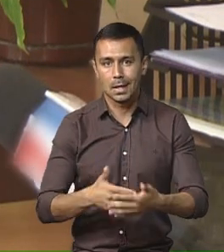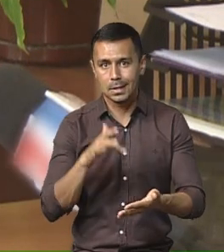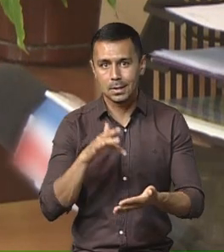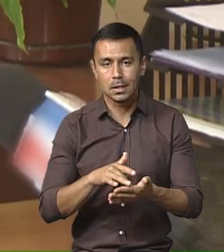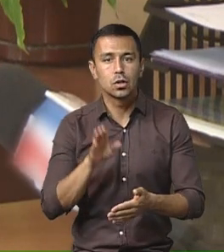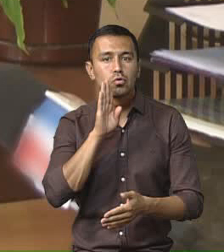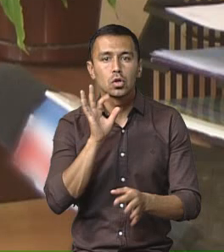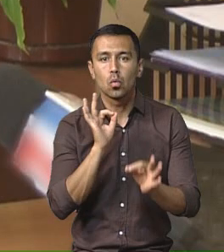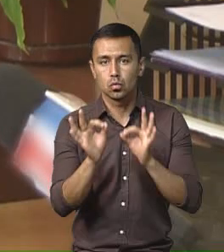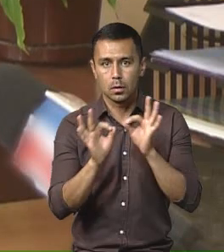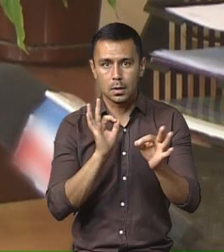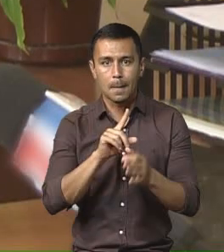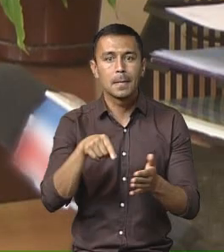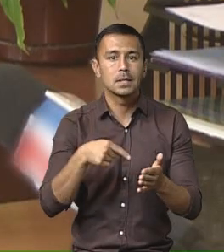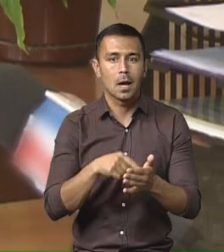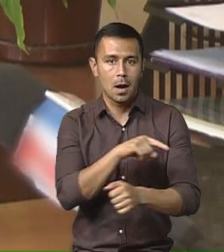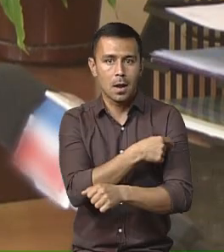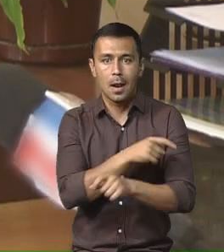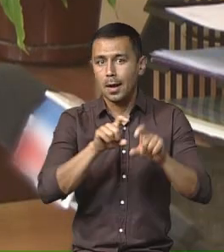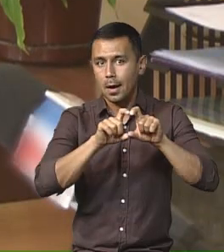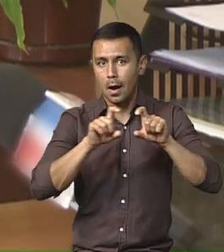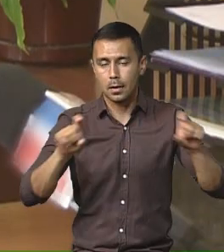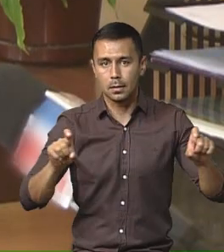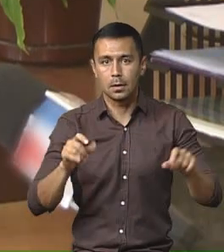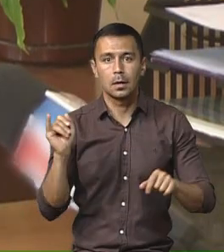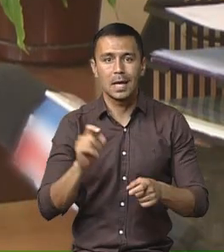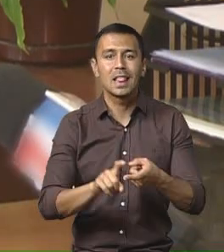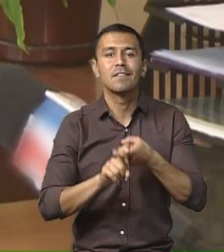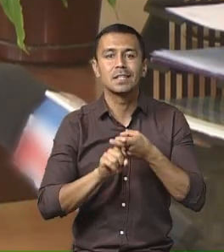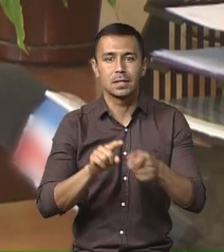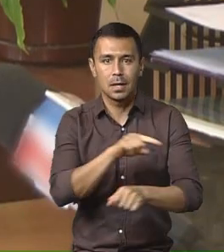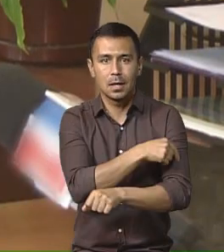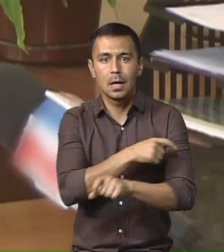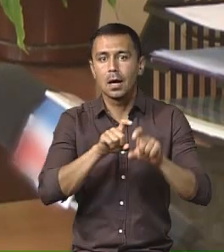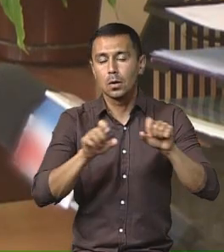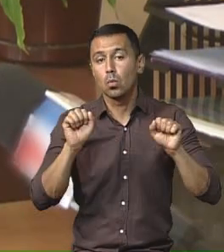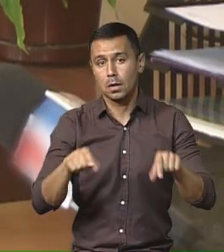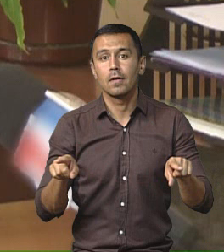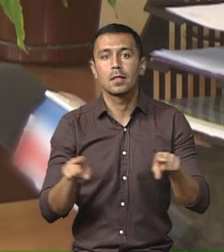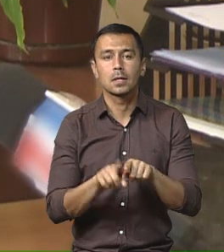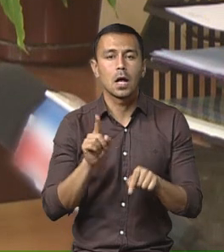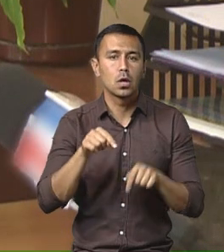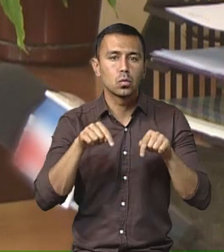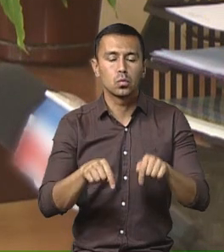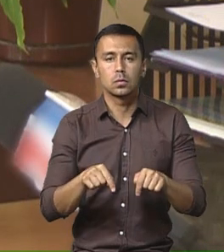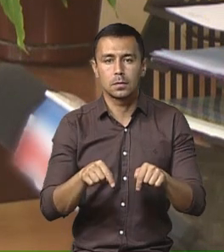жіноча консультація, міська лікарня, інфекційна лікарня, можливо, теж, але